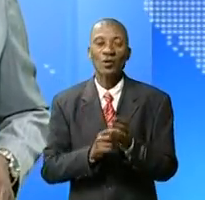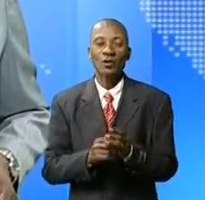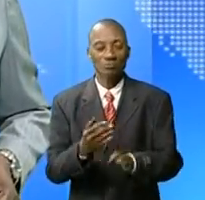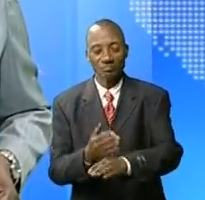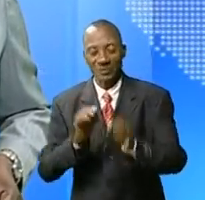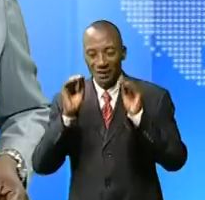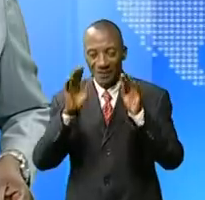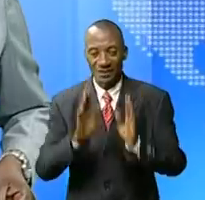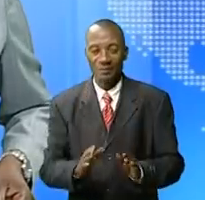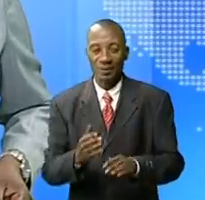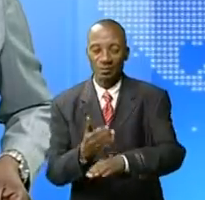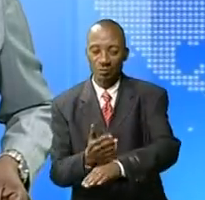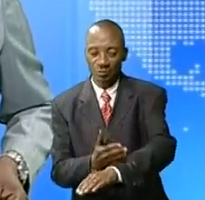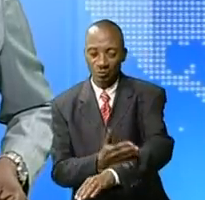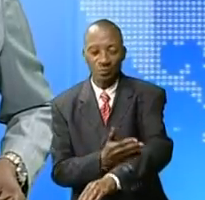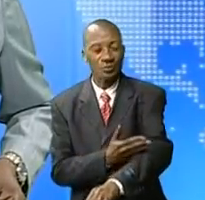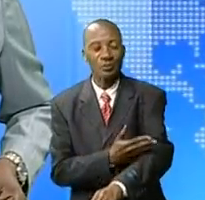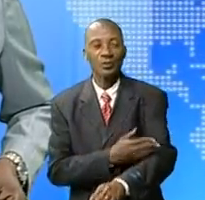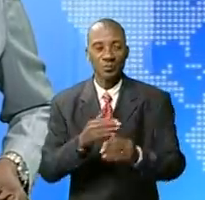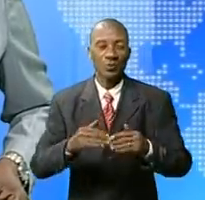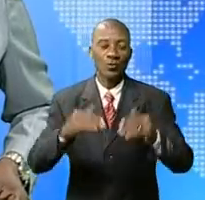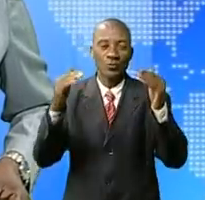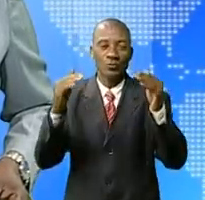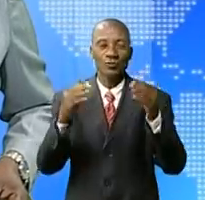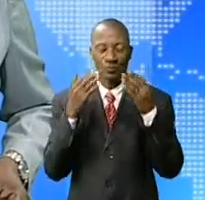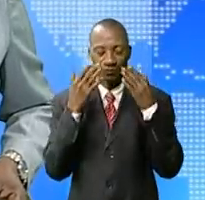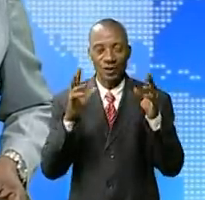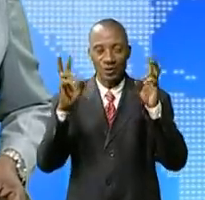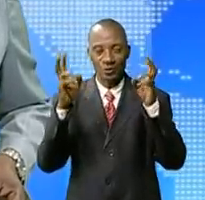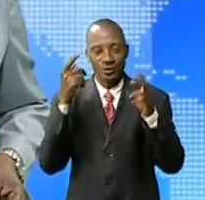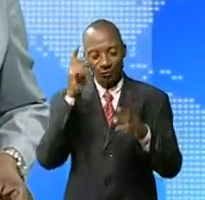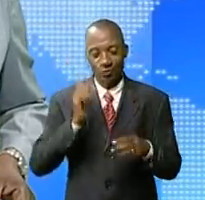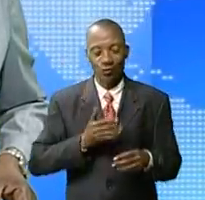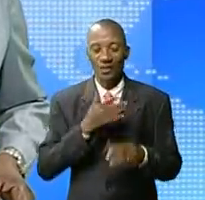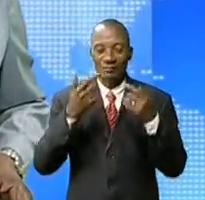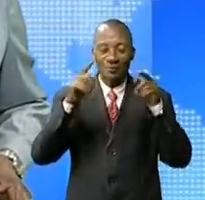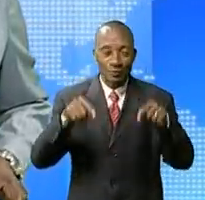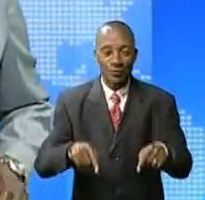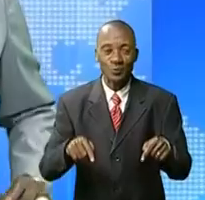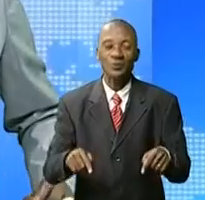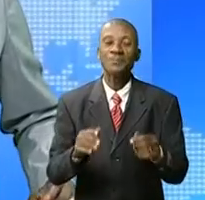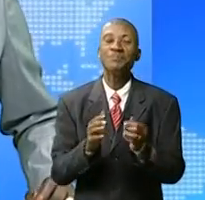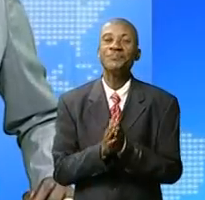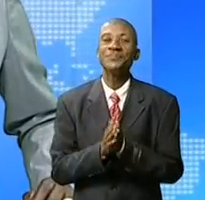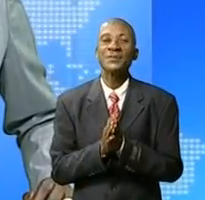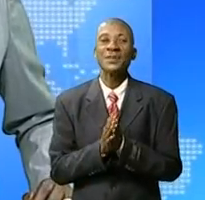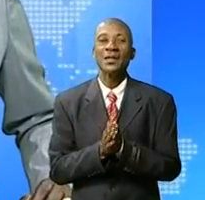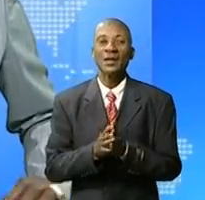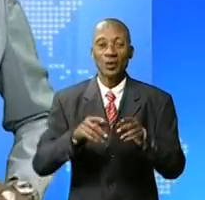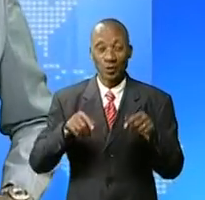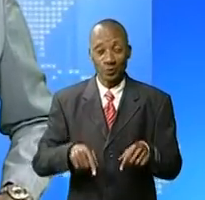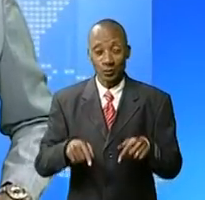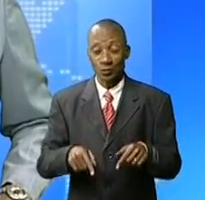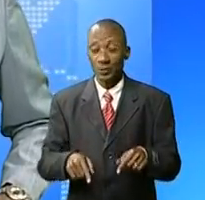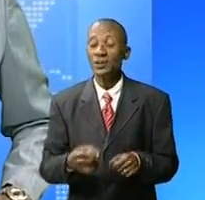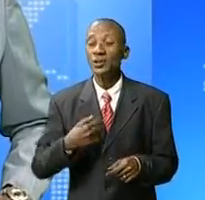du système LMD. Mesdames, Messieurs, bonsoir et bienvenue au 19h. Au siège de la Chambre allemande du commerce